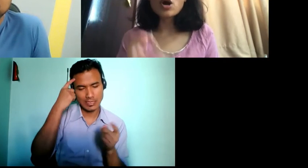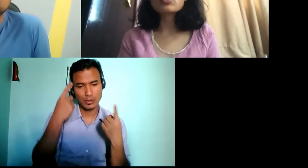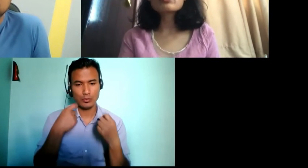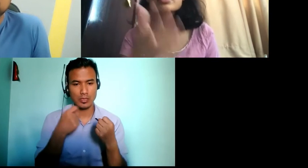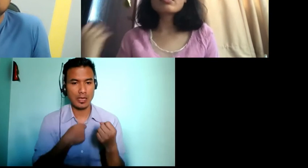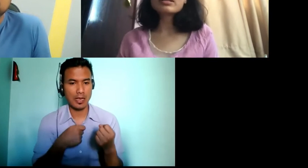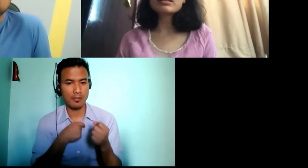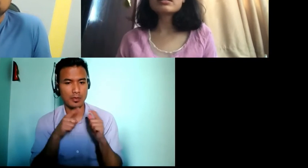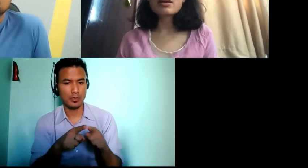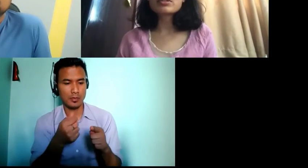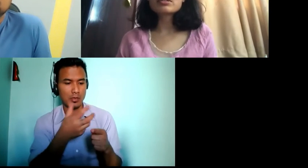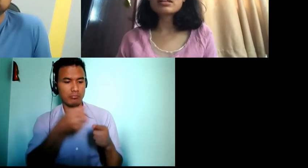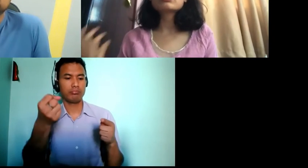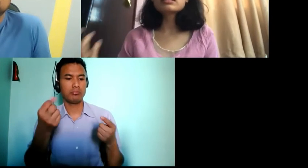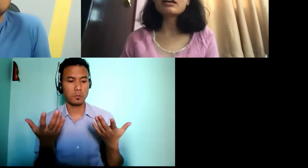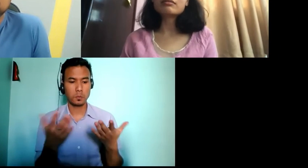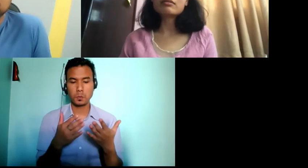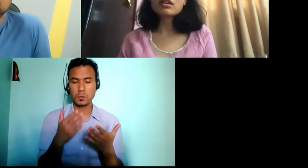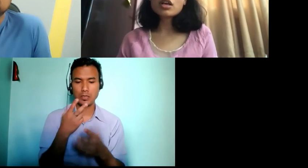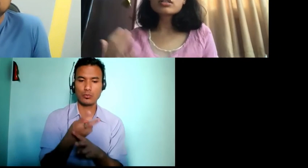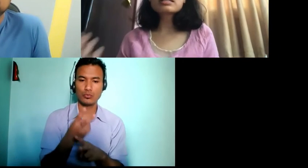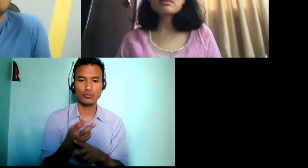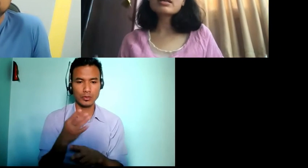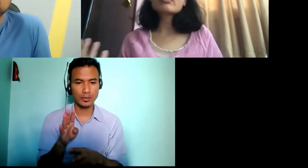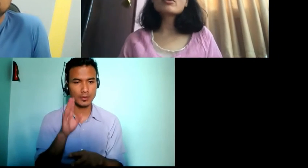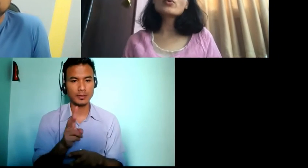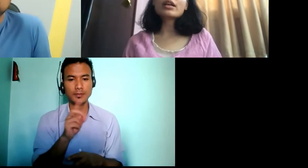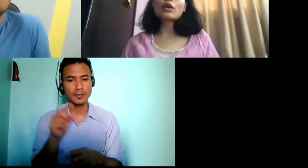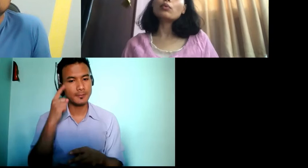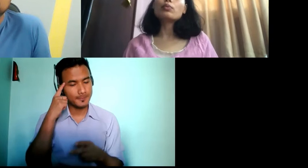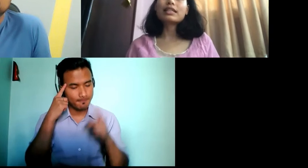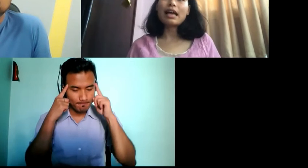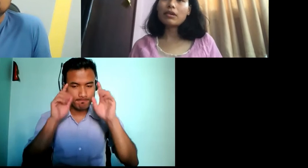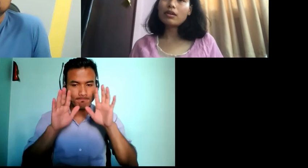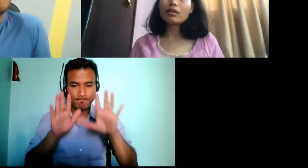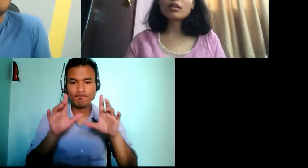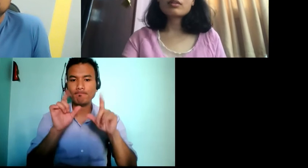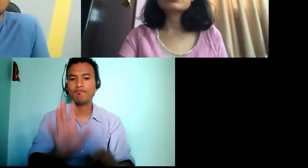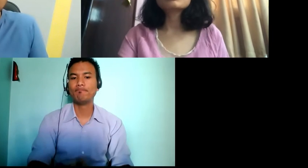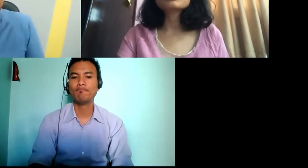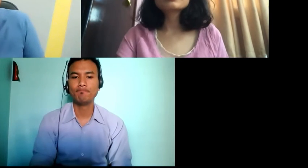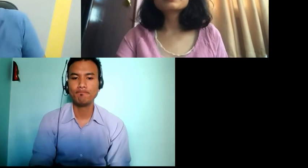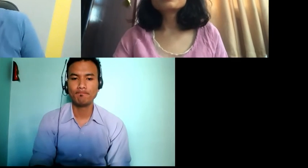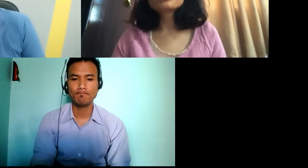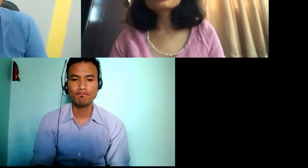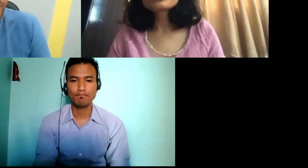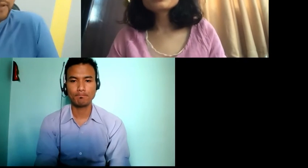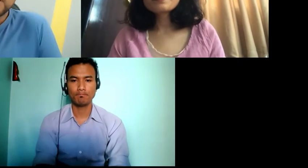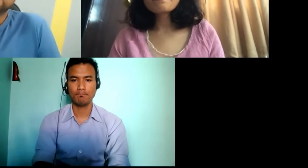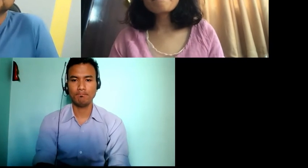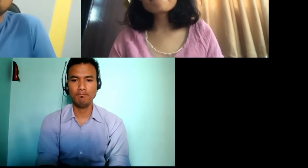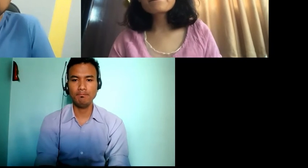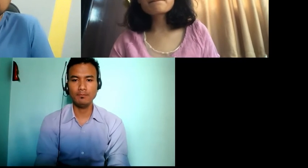हामीसँग भएको पनि सबै दिइदिइसकेपछि त होइन कति गाह्रो हुन्छ। सो त्यसमा पनि एकदम अवेर चाहिँ हुनुपर्छ हामी भन्छ।